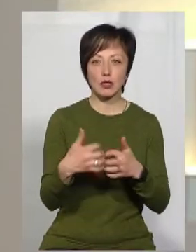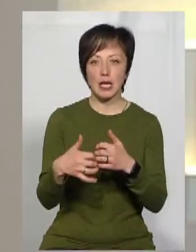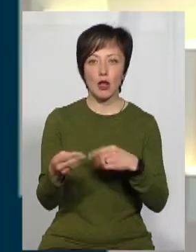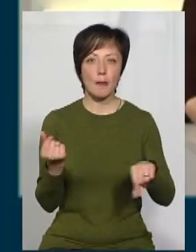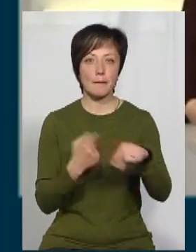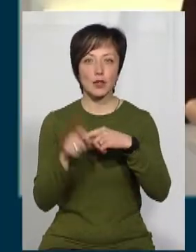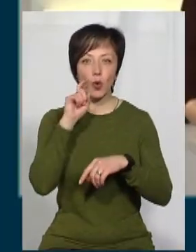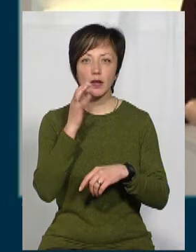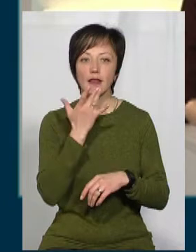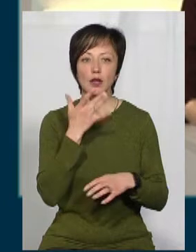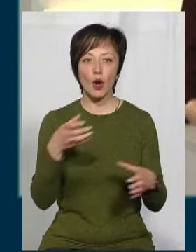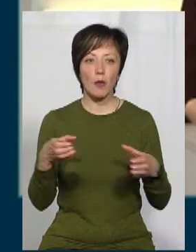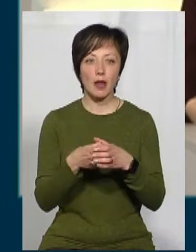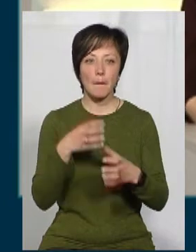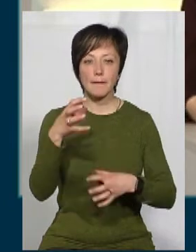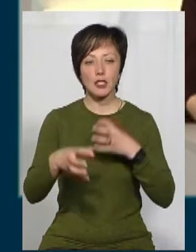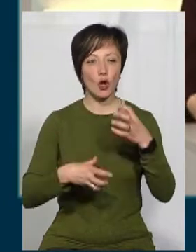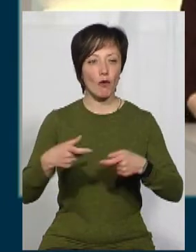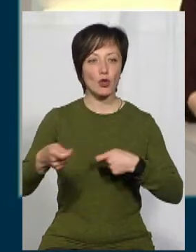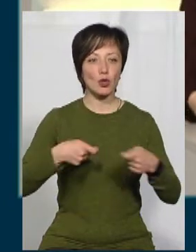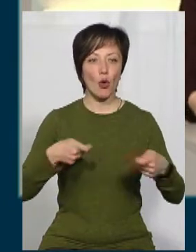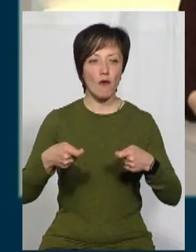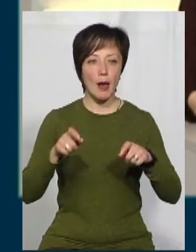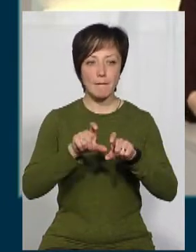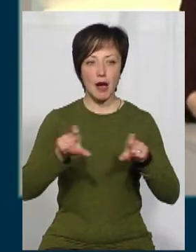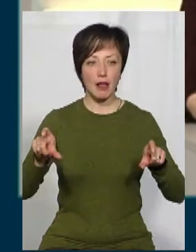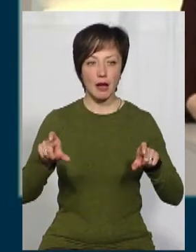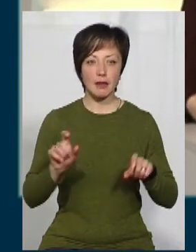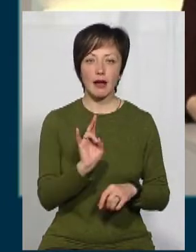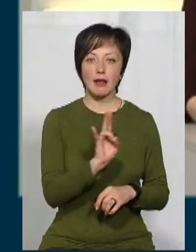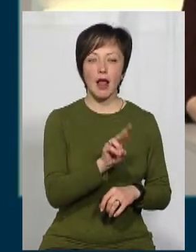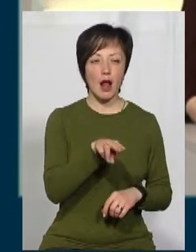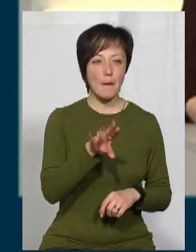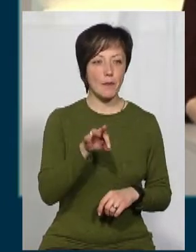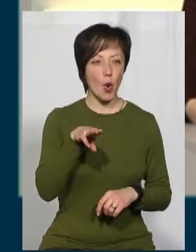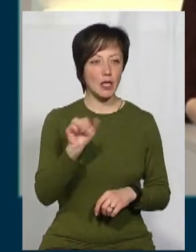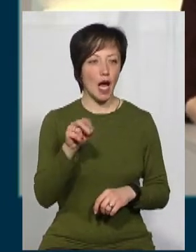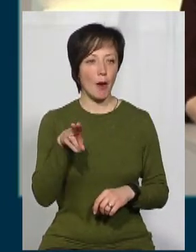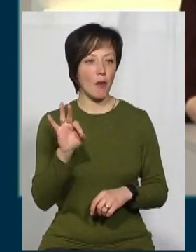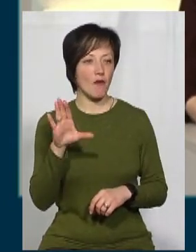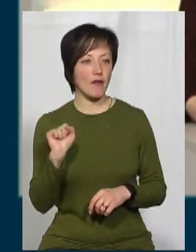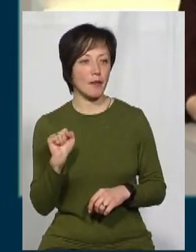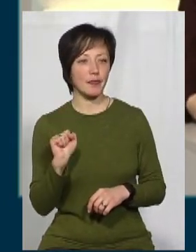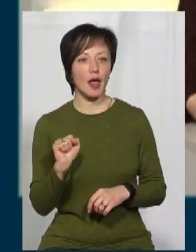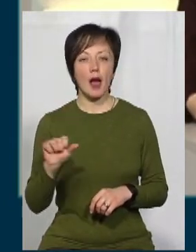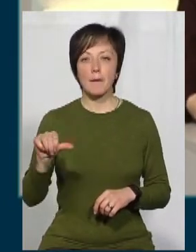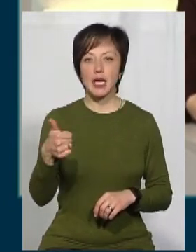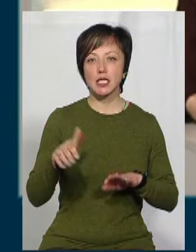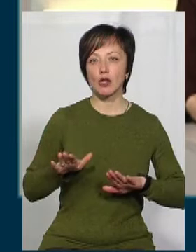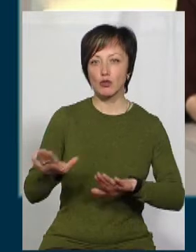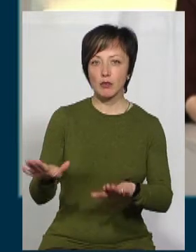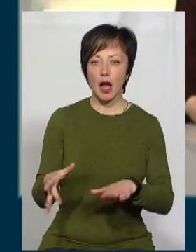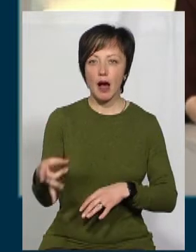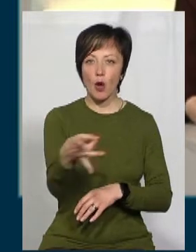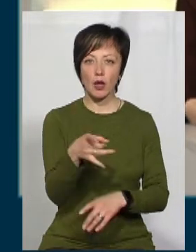середнього бізнесу Українського національного комітету Міжнародної торгової палати Наталію Потапову. Вона є і першою заступницею голови